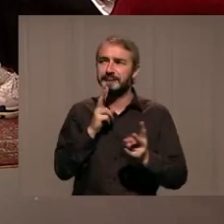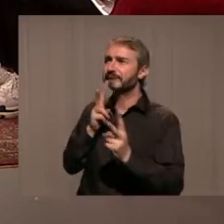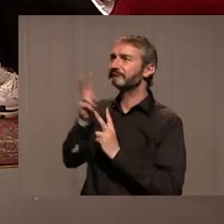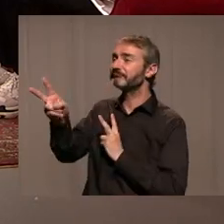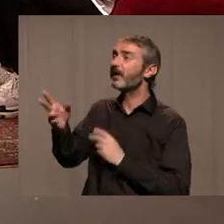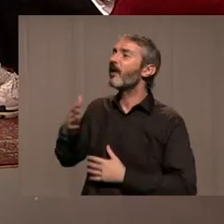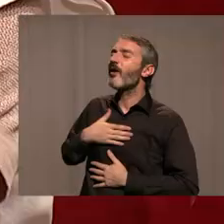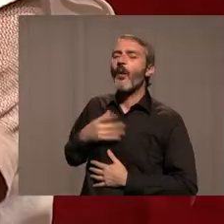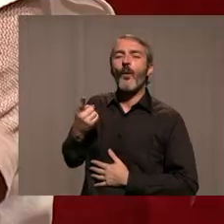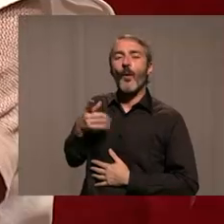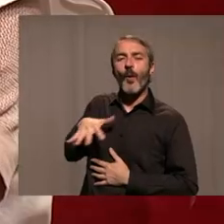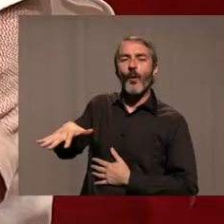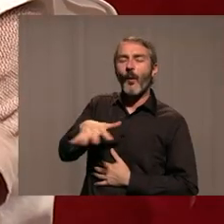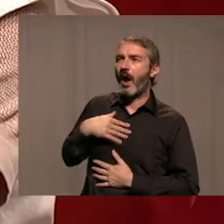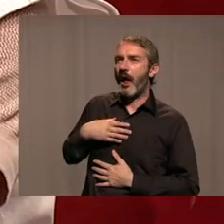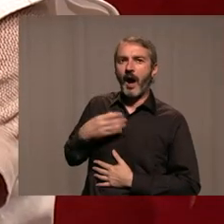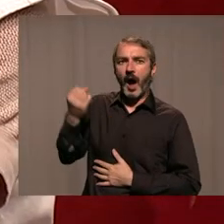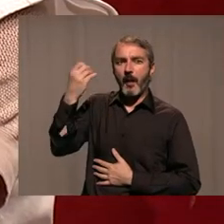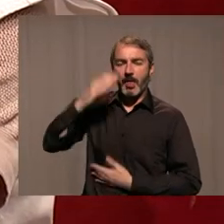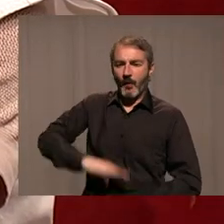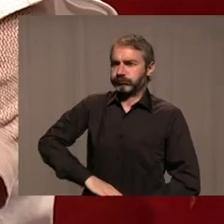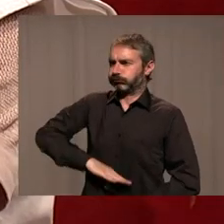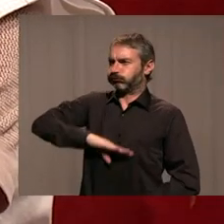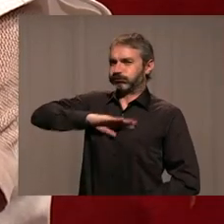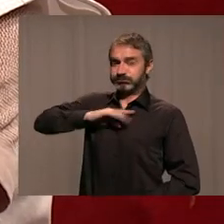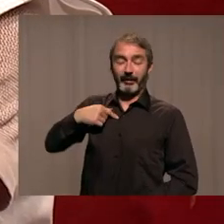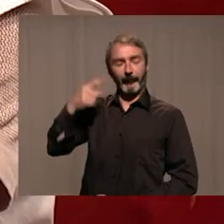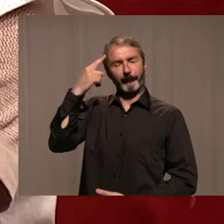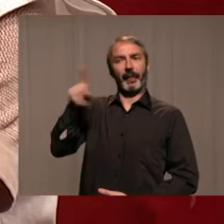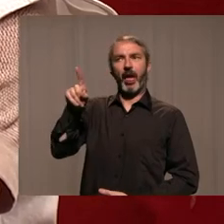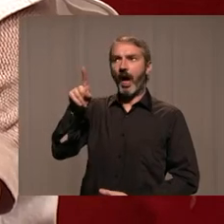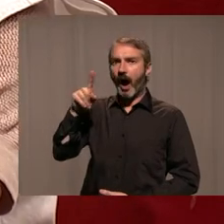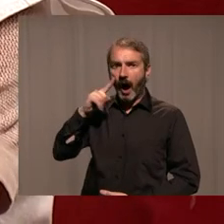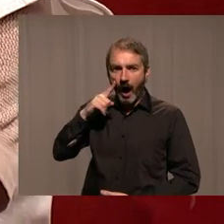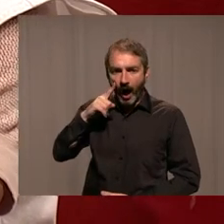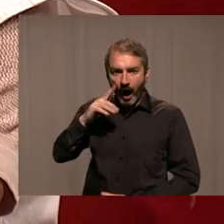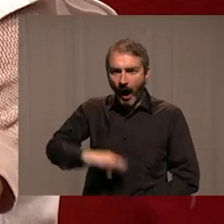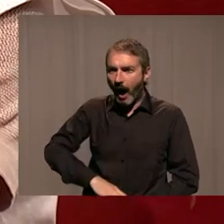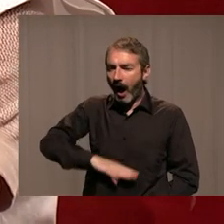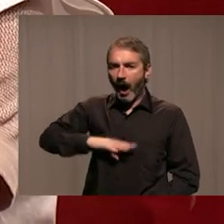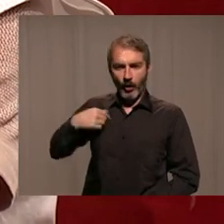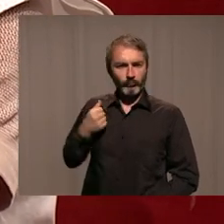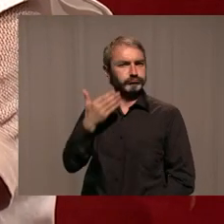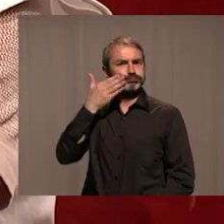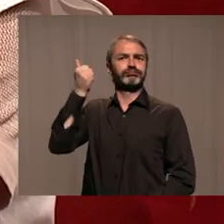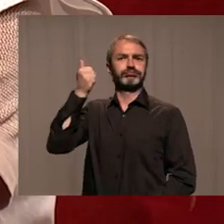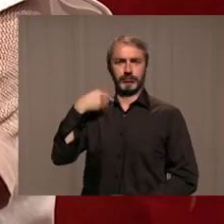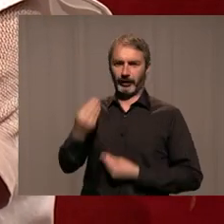Pues un lugar donde aprender un montón de cosas que no imaginaba que las aprendería nunca. Y pues estoy muy orgulloso de haberlo